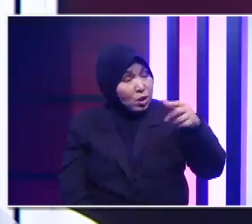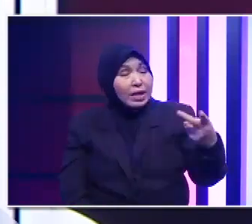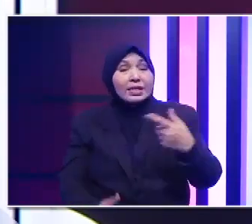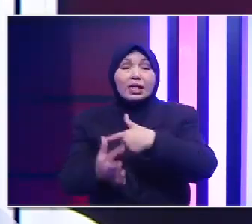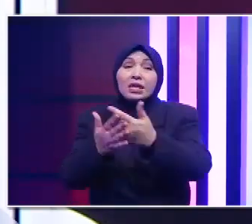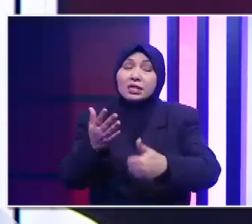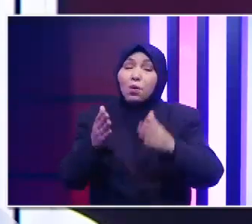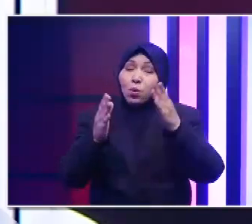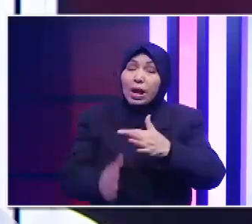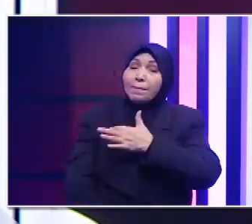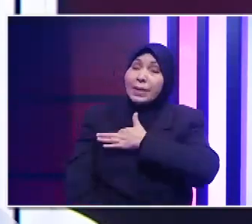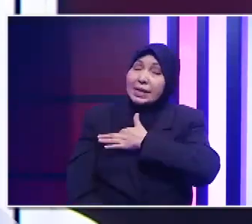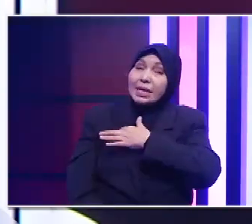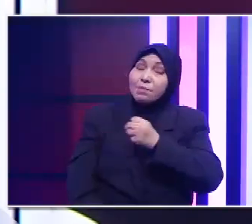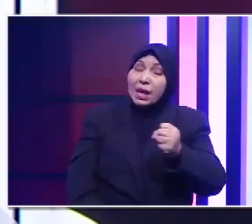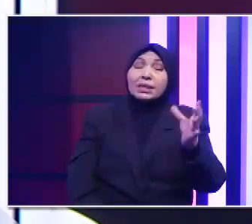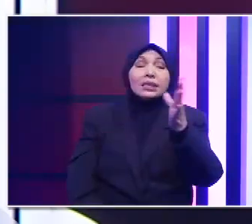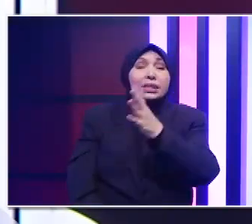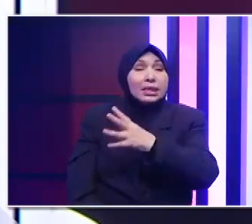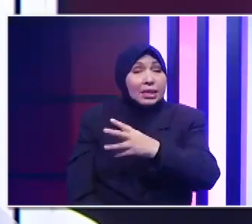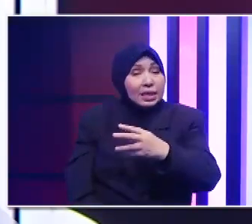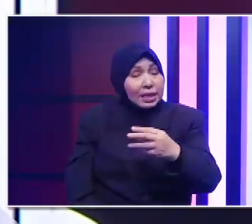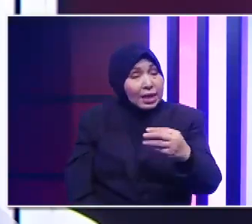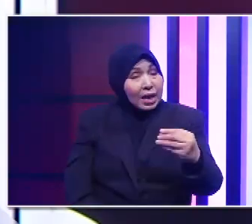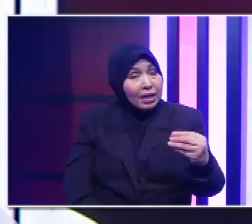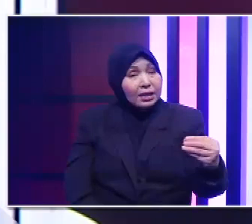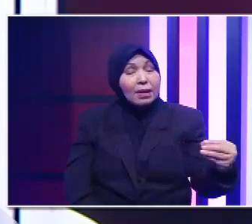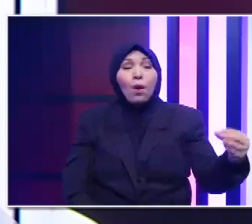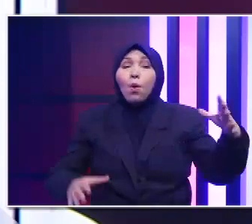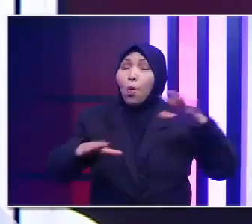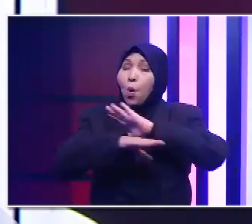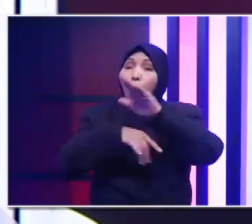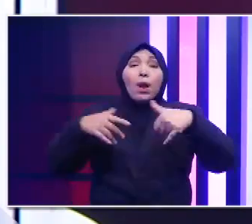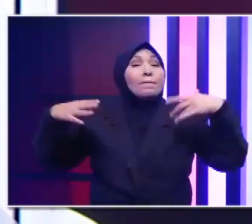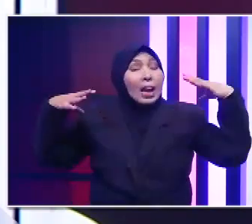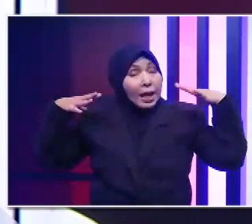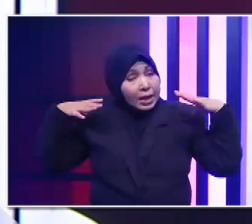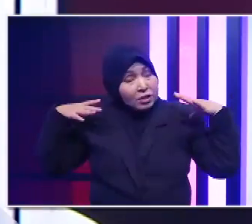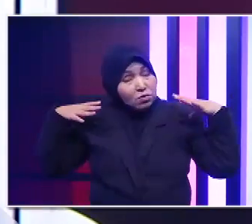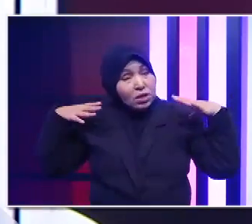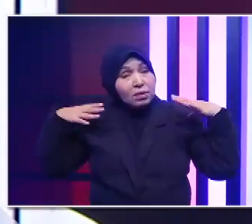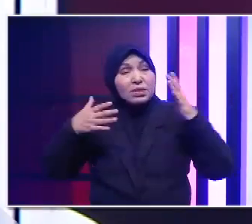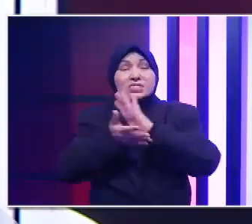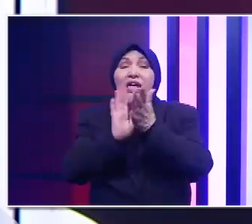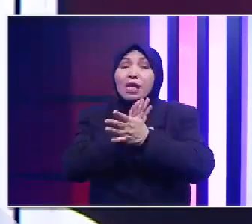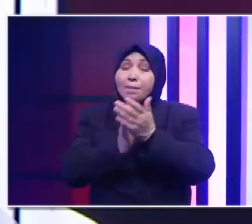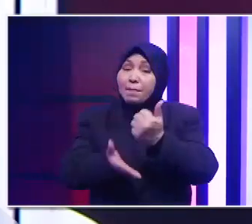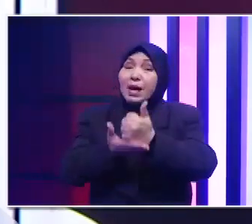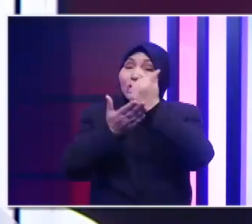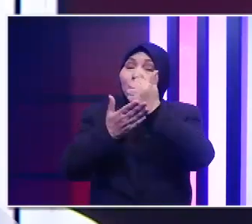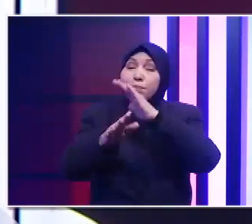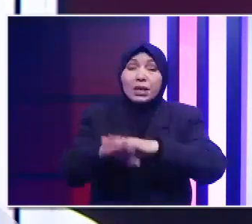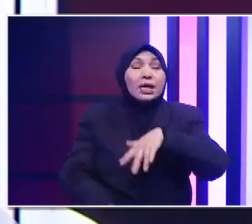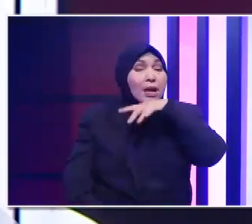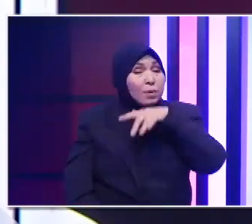yang beriman while malaikat Coba ada di karbohidrat para malaikat setelah itu juga sebagai pembantu kepada Nabi